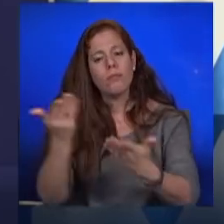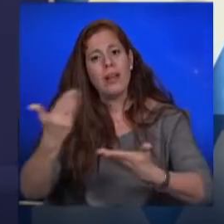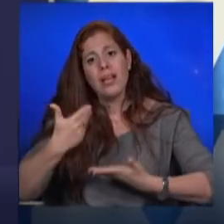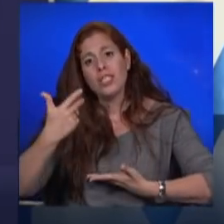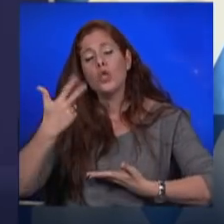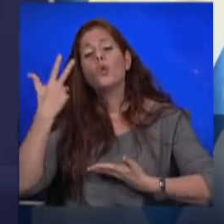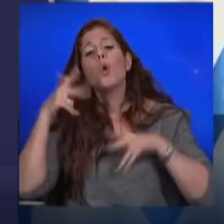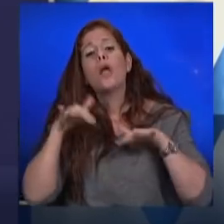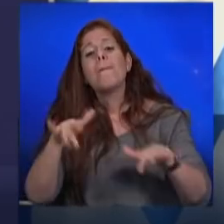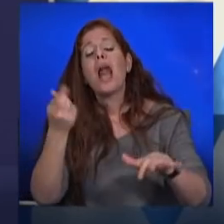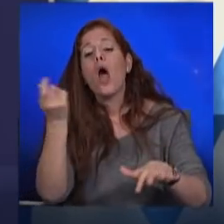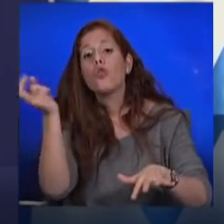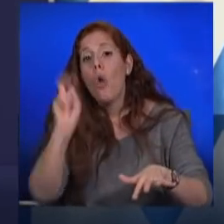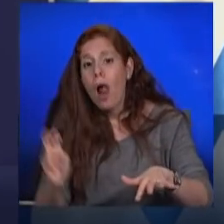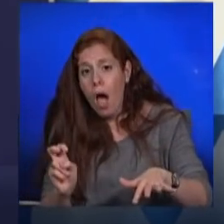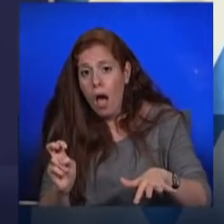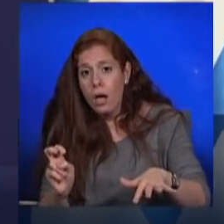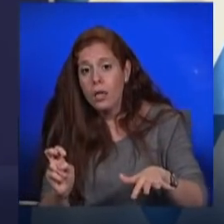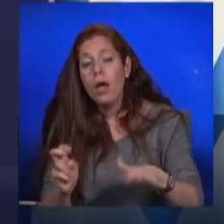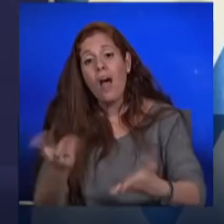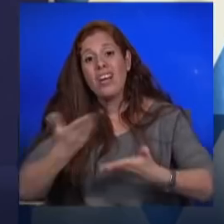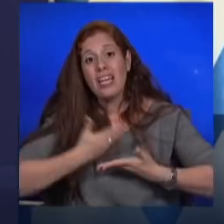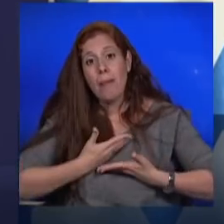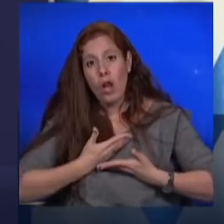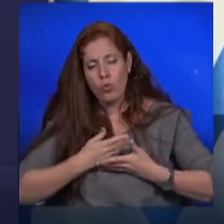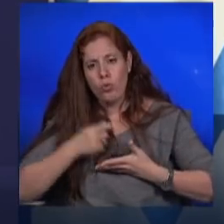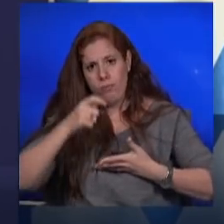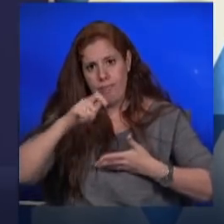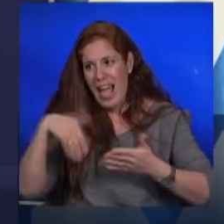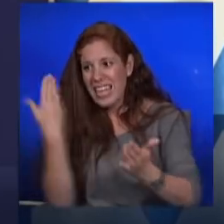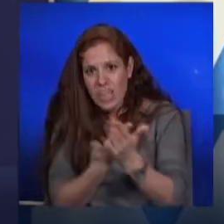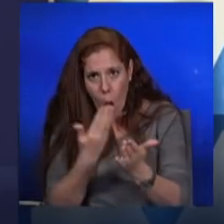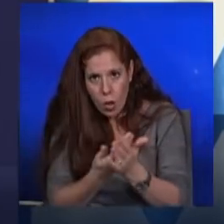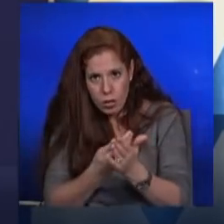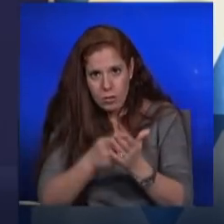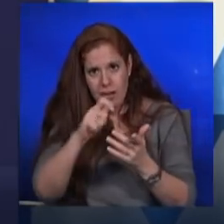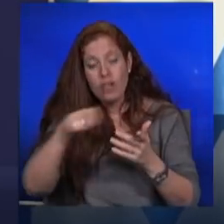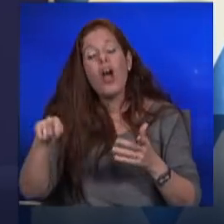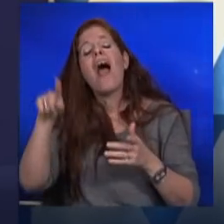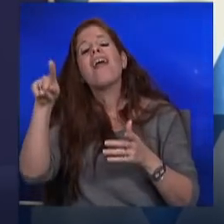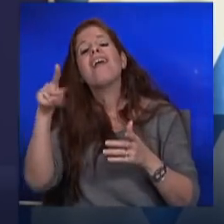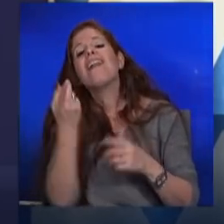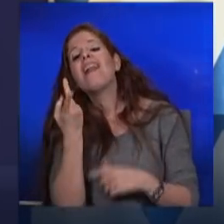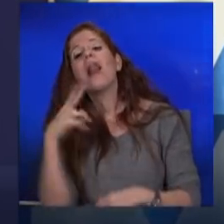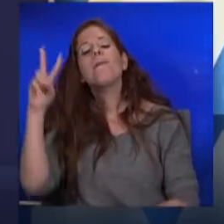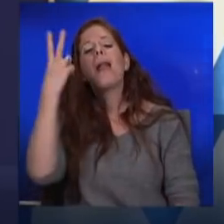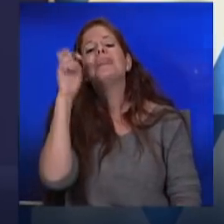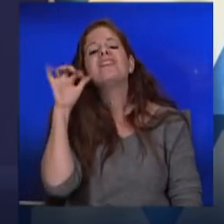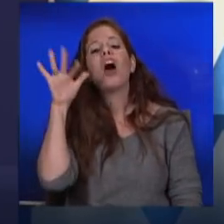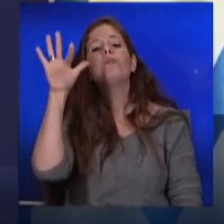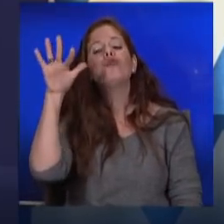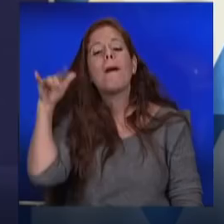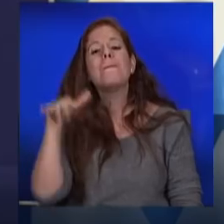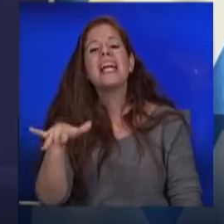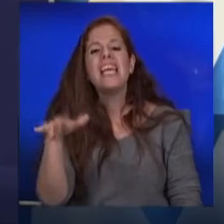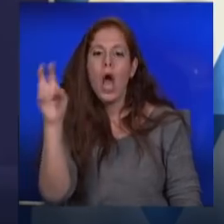3 מיליארד דולר, אבל קיבלנו אשראי, הצעות לאשראי, ללמעלה מ-25 מיליארד דולר.